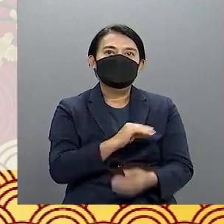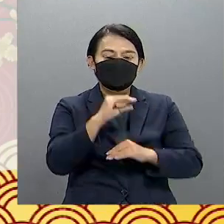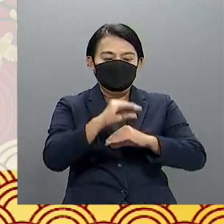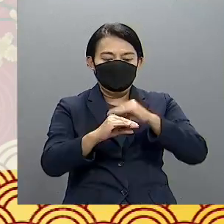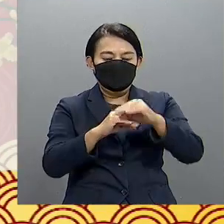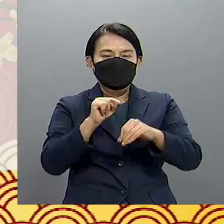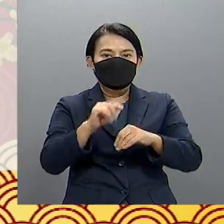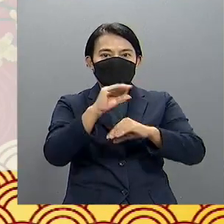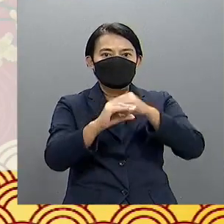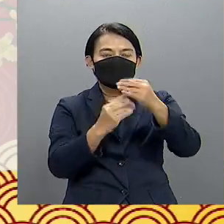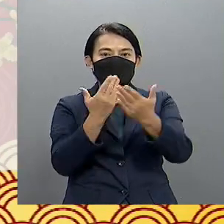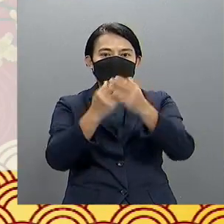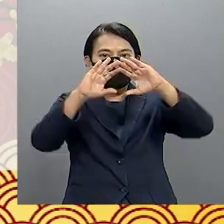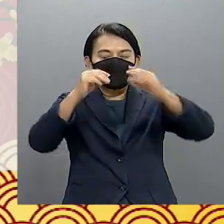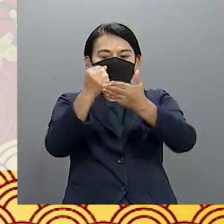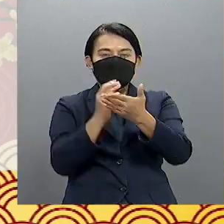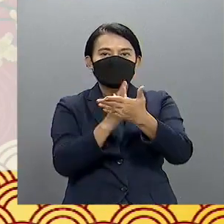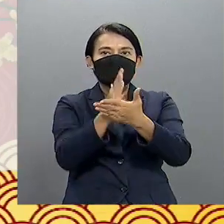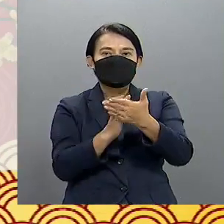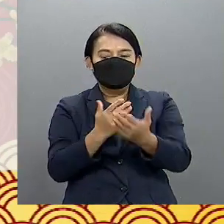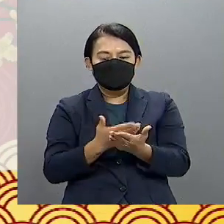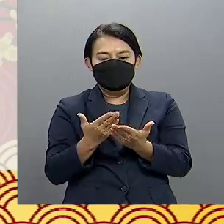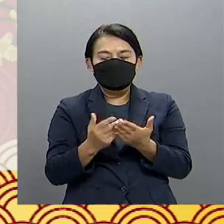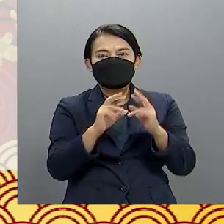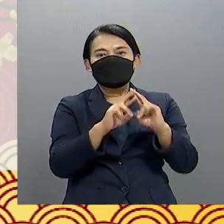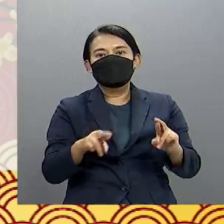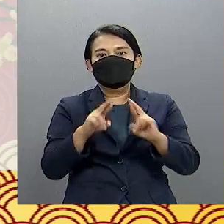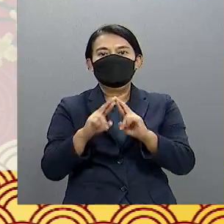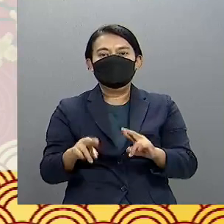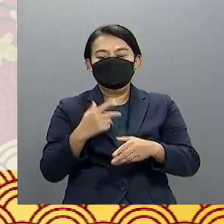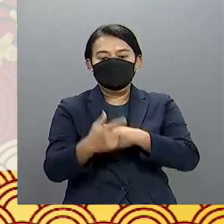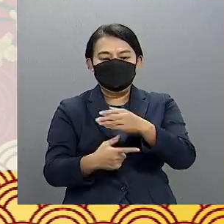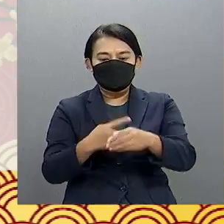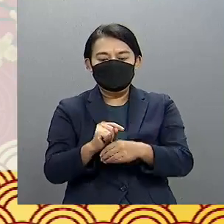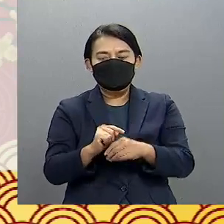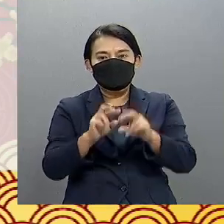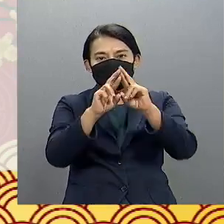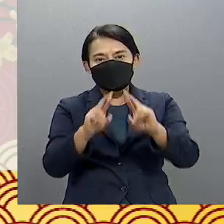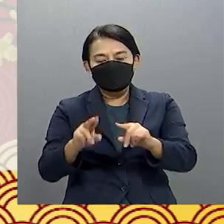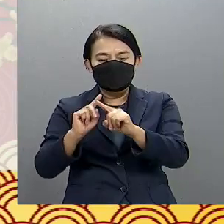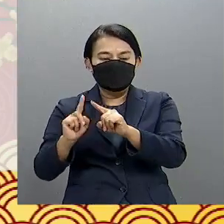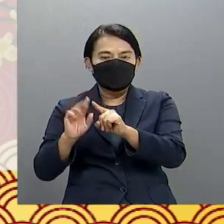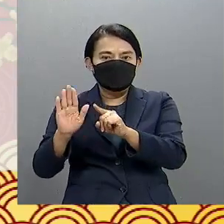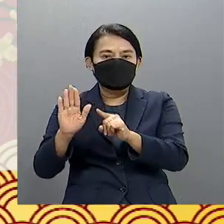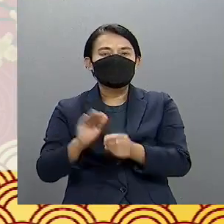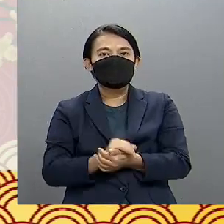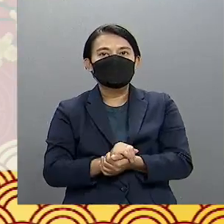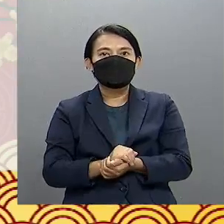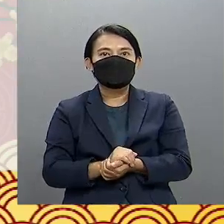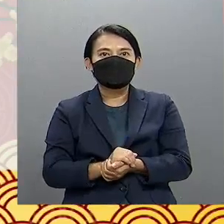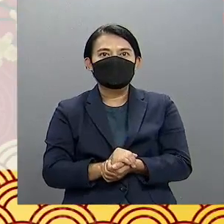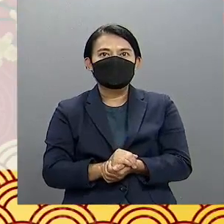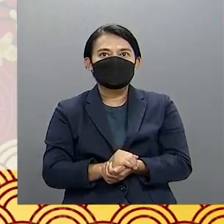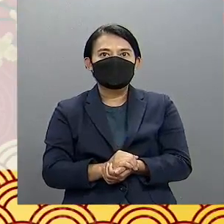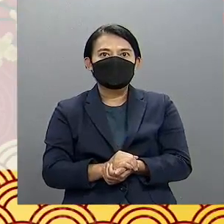ค่ะก็จะไปซื้อตามร้านค้าทั่วไปตลาดสดร้านสะดวกซื้อแล้วก็ซูเปอร์มาร์เก็ตเป็นอันดับรองๆลงมานะคะ